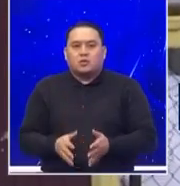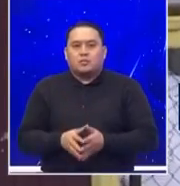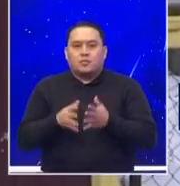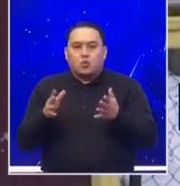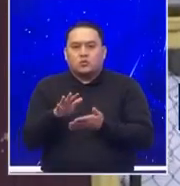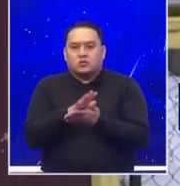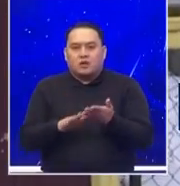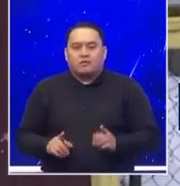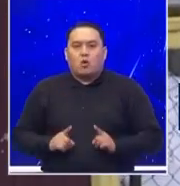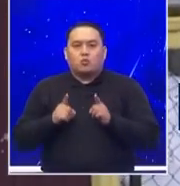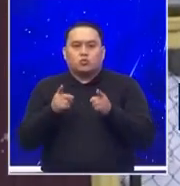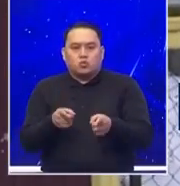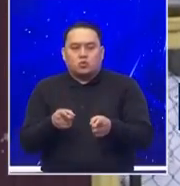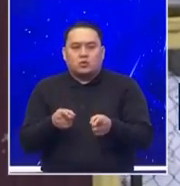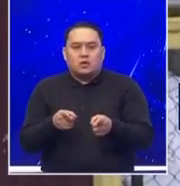заявка түседі.